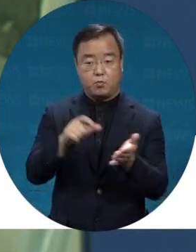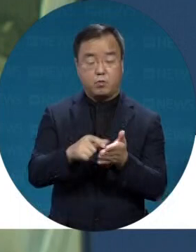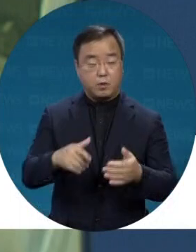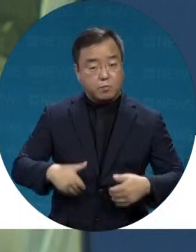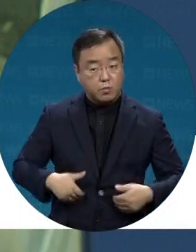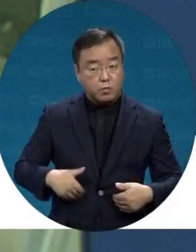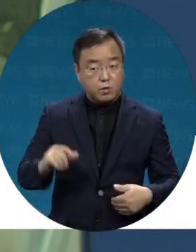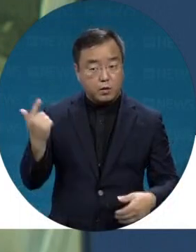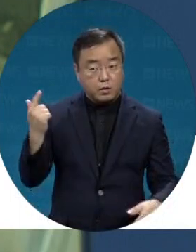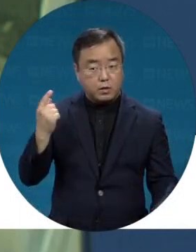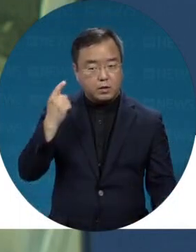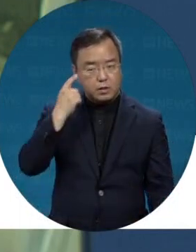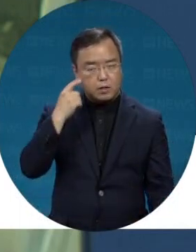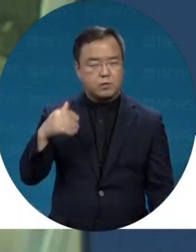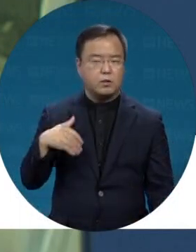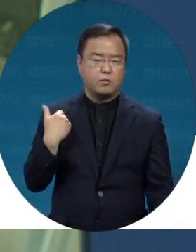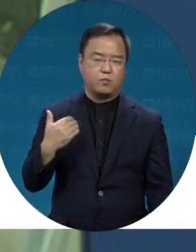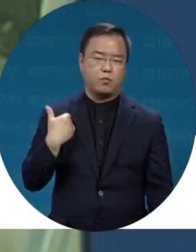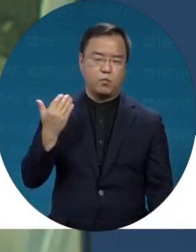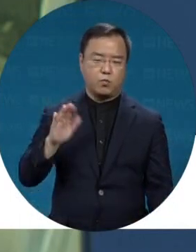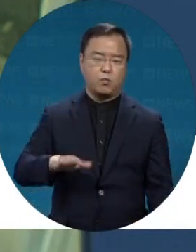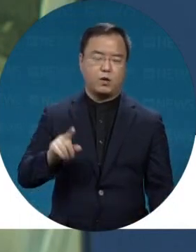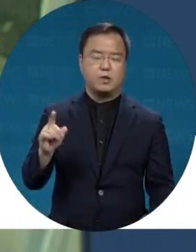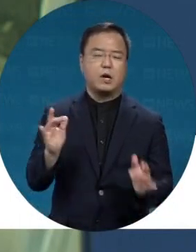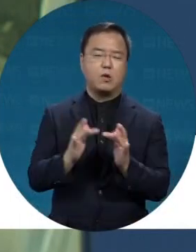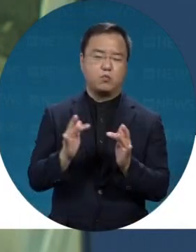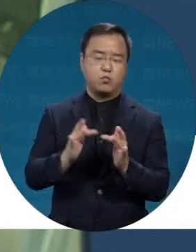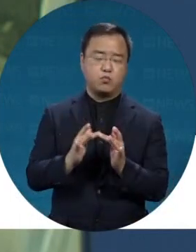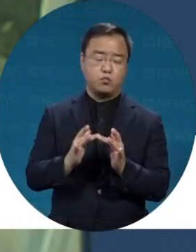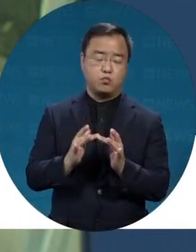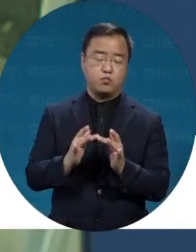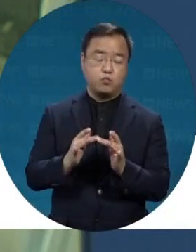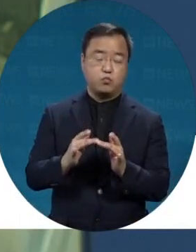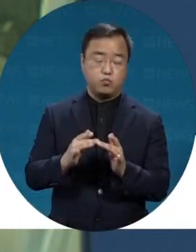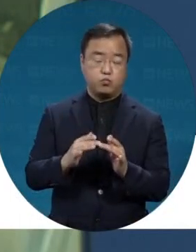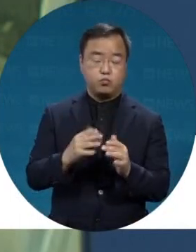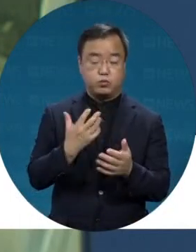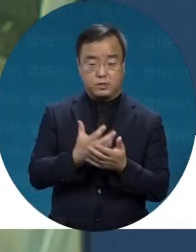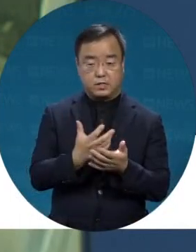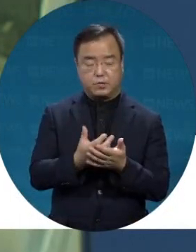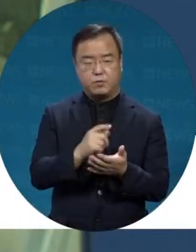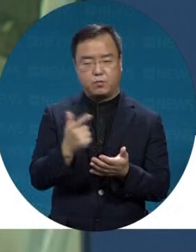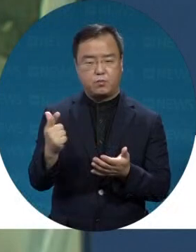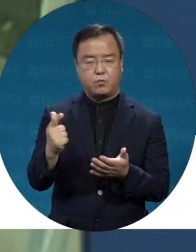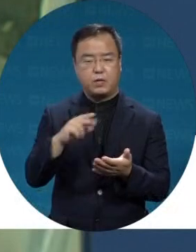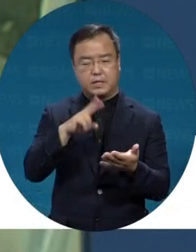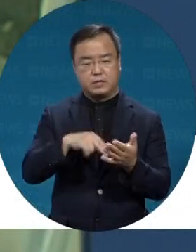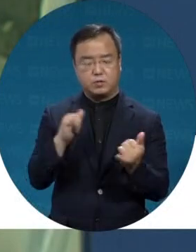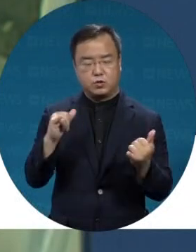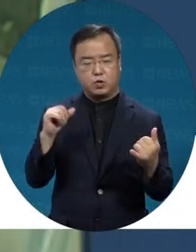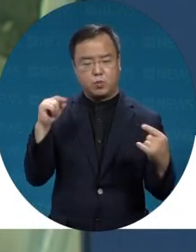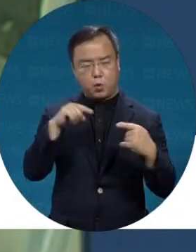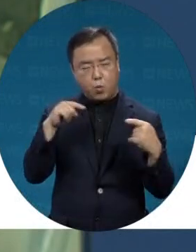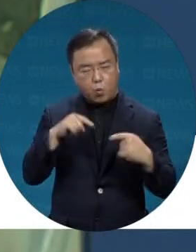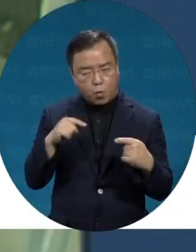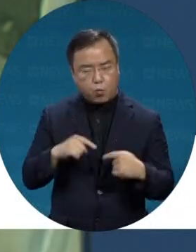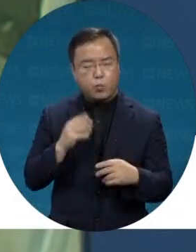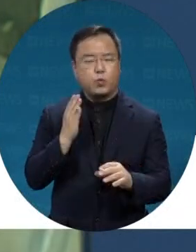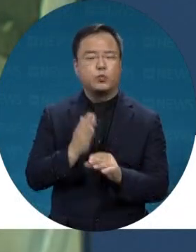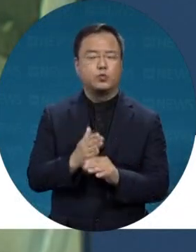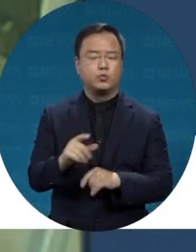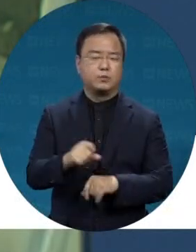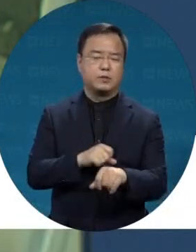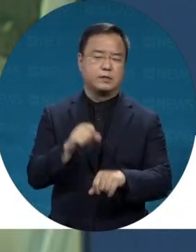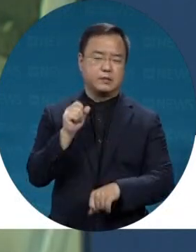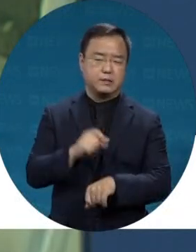생각하실 수도 있는데요 사실이 웹 컨텐츠잖아요 그러니까 독자들과의 커뮤니케이션을 전제로 하는 그런 어떤 콘텐츠의